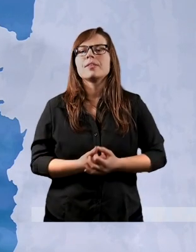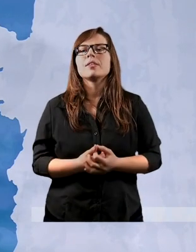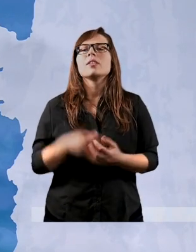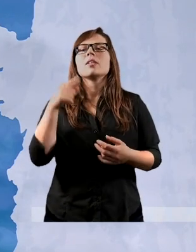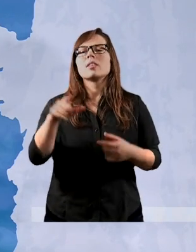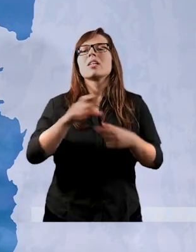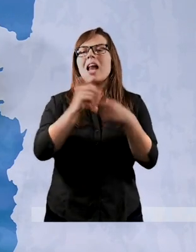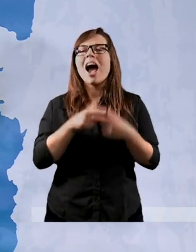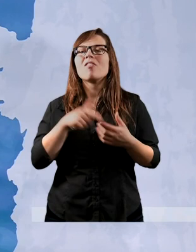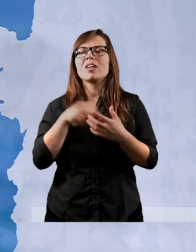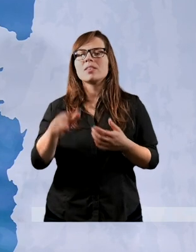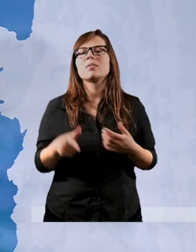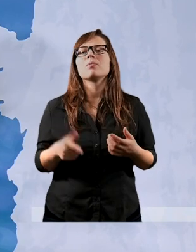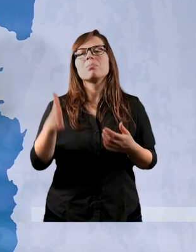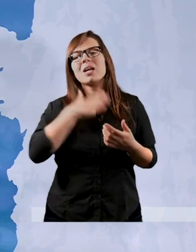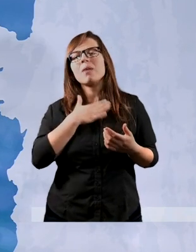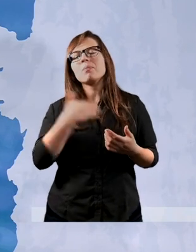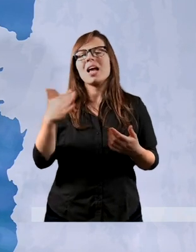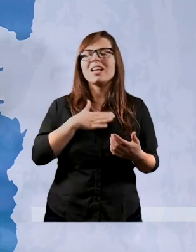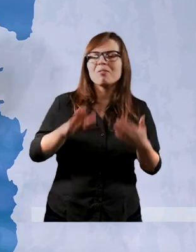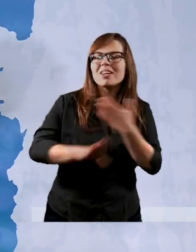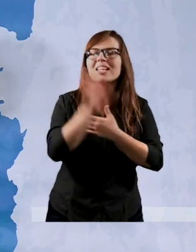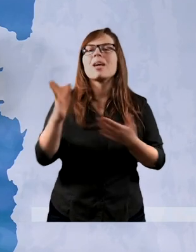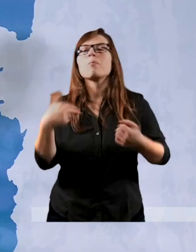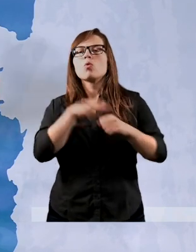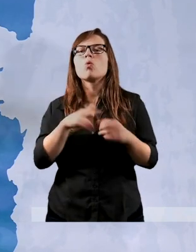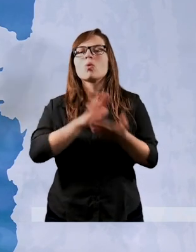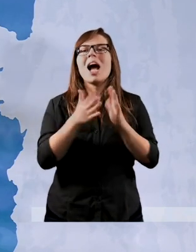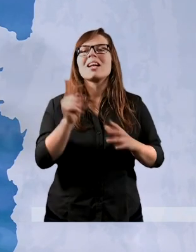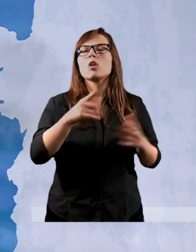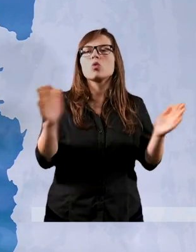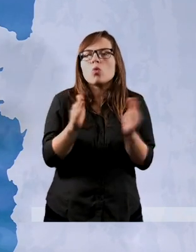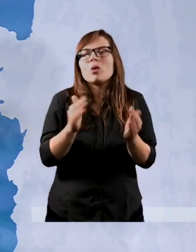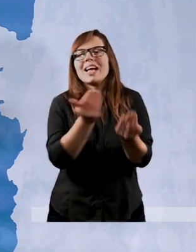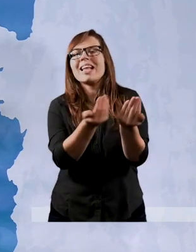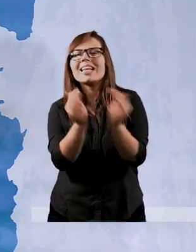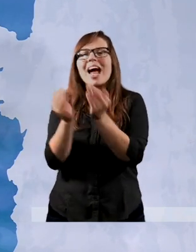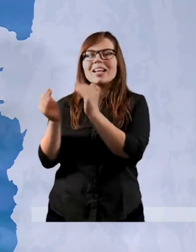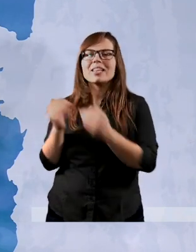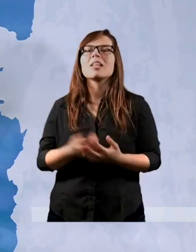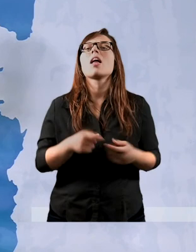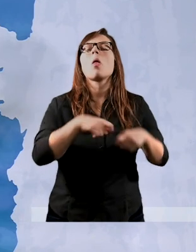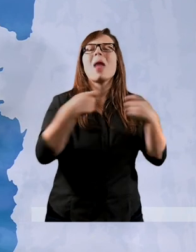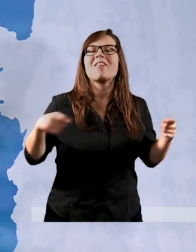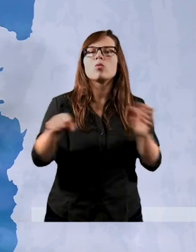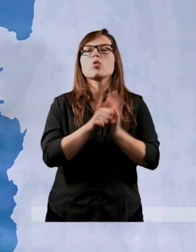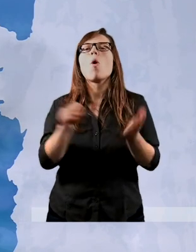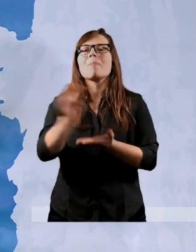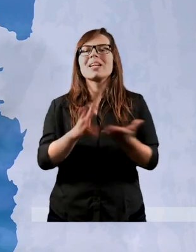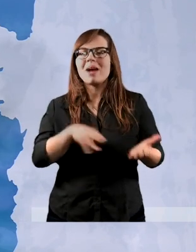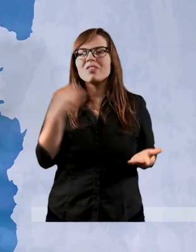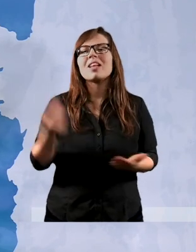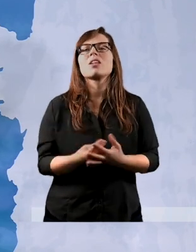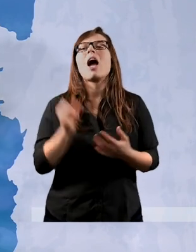I pojechaliśmy tam i tam mieliśmy mieć występ, który składał się z takiej krótkiej scenki nawiązującej do